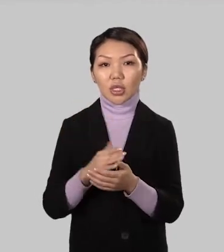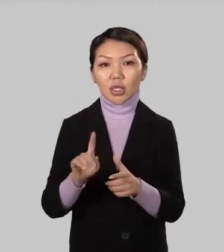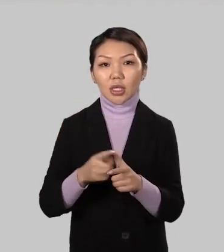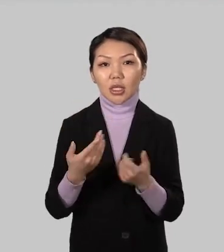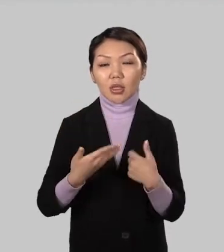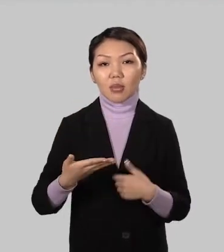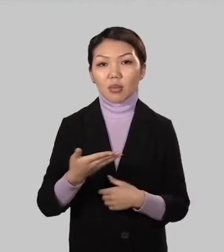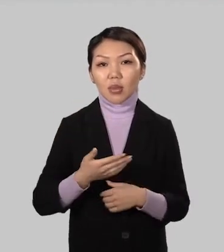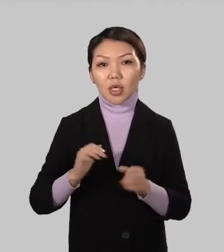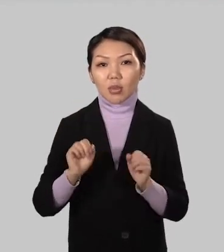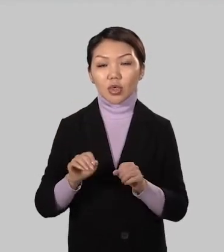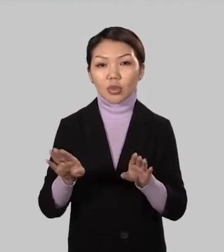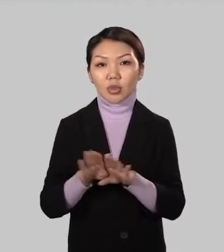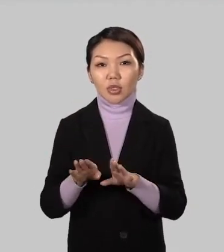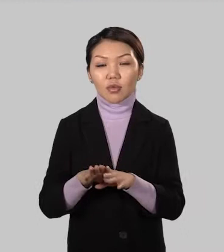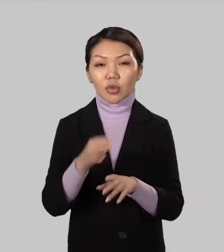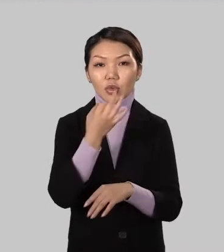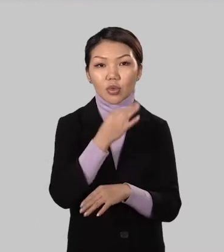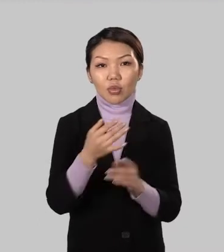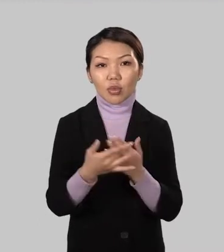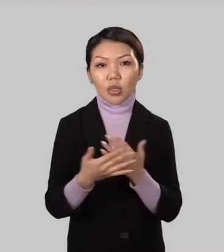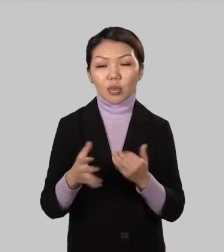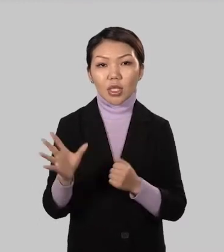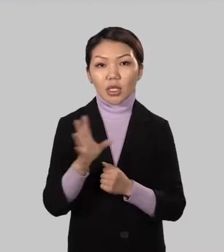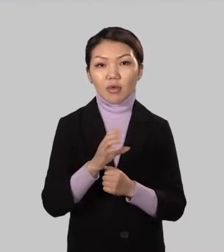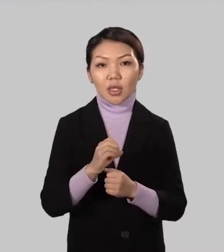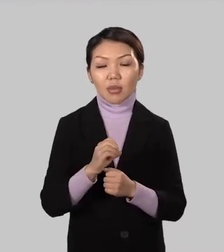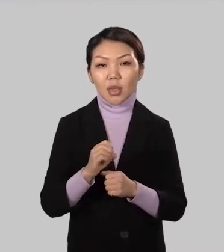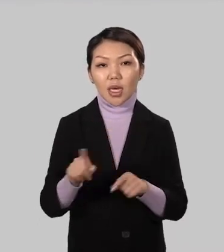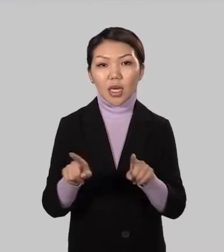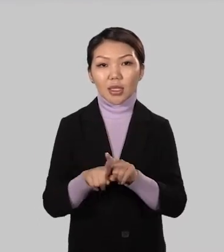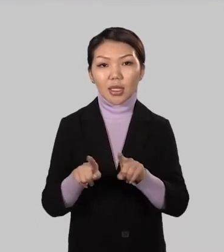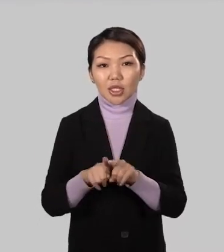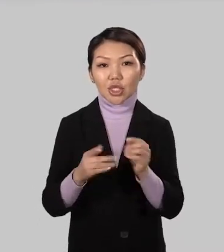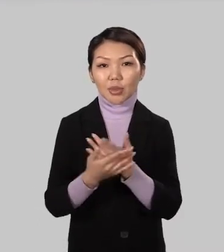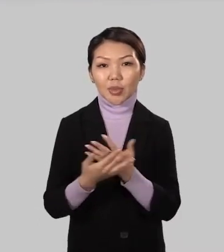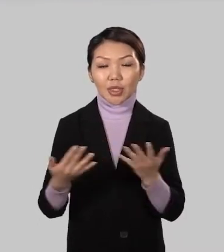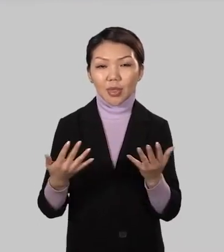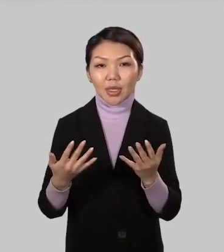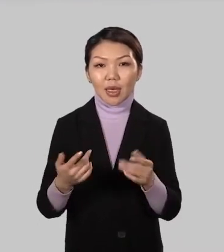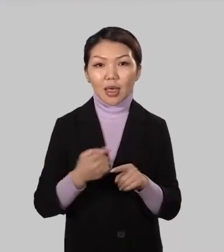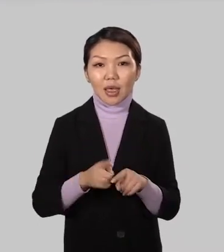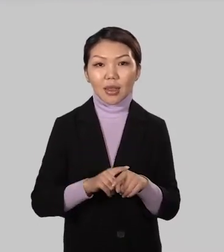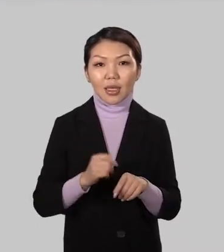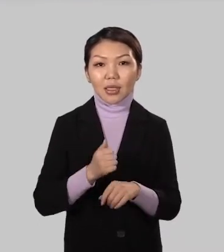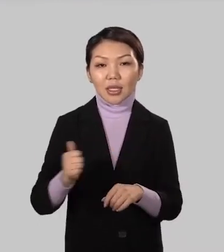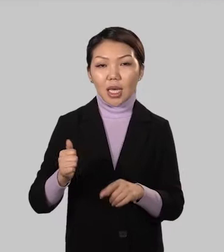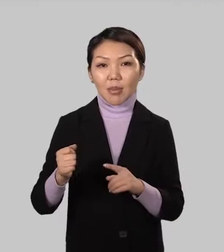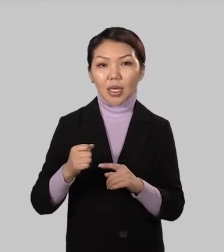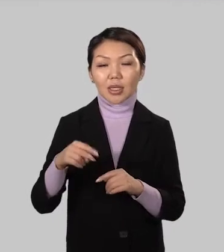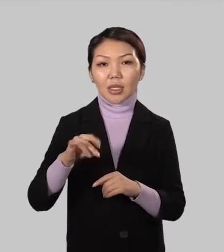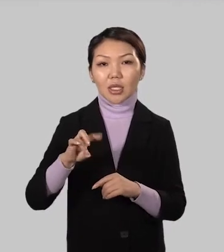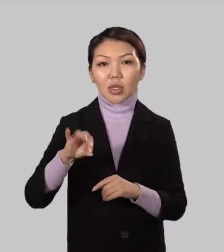мы можем сравнить какой-либо предмет со всеми аналогичными предметами это самое длинное